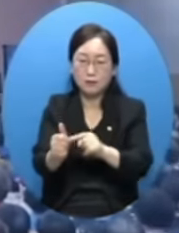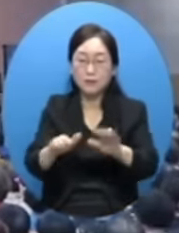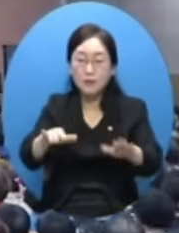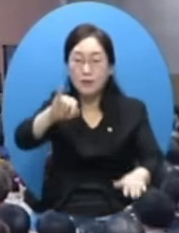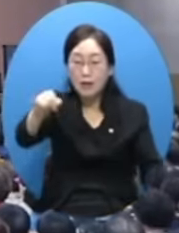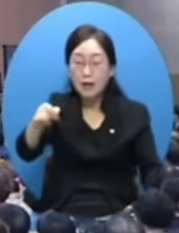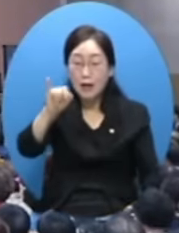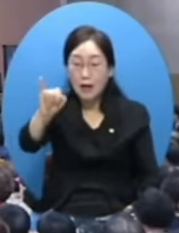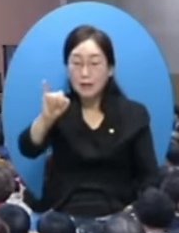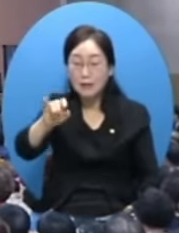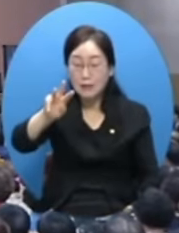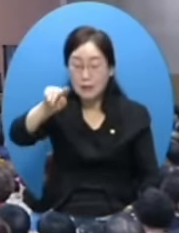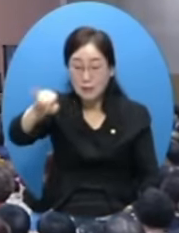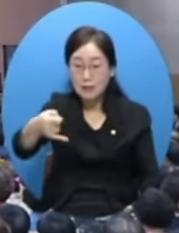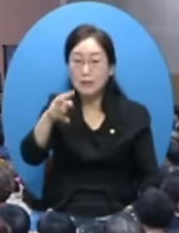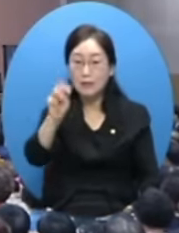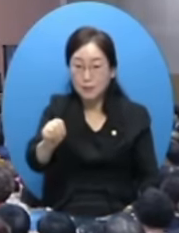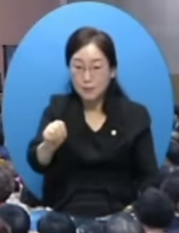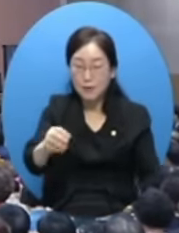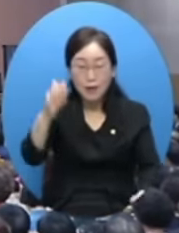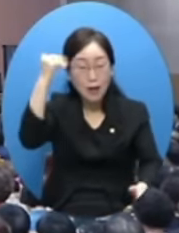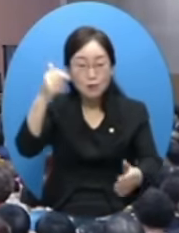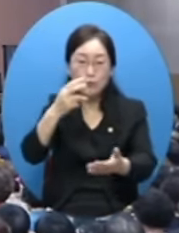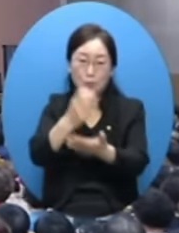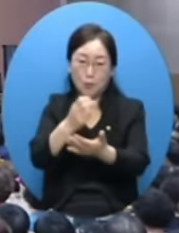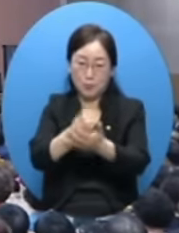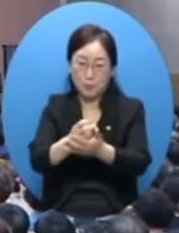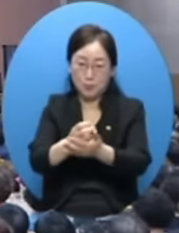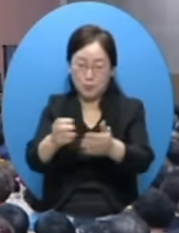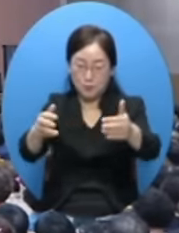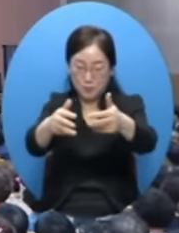IJM 한국법인의 대표가 돼가지고